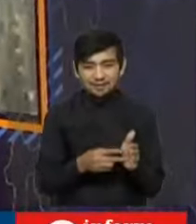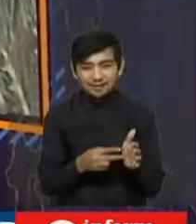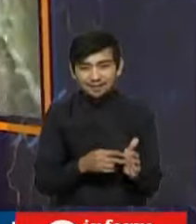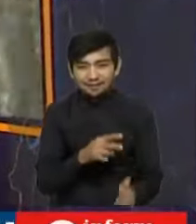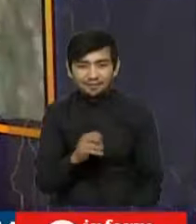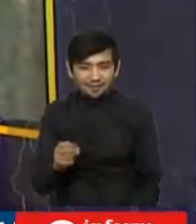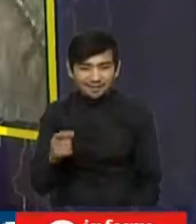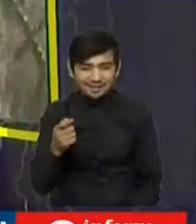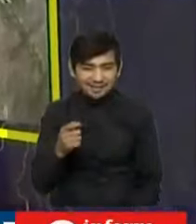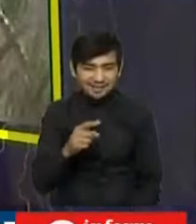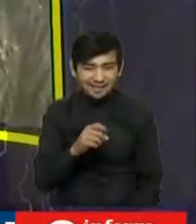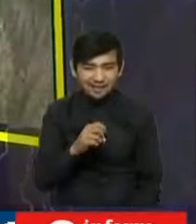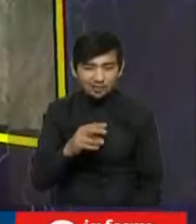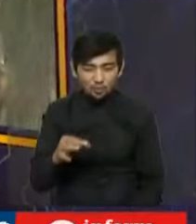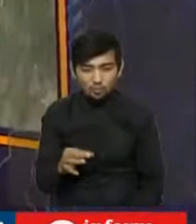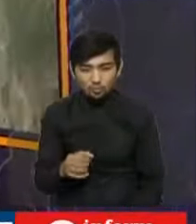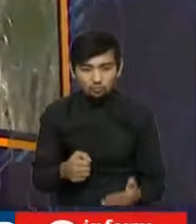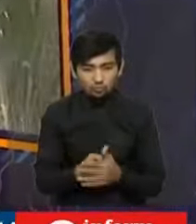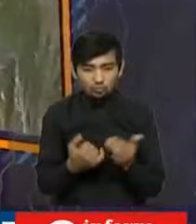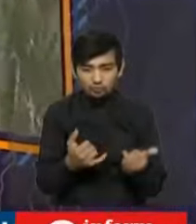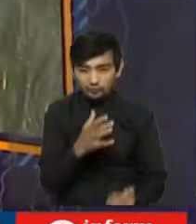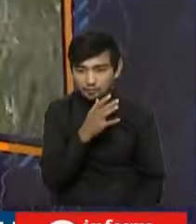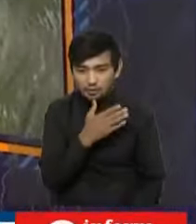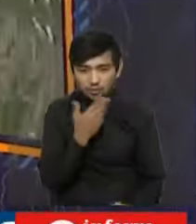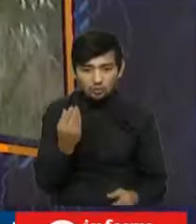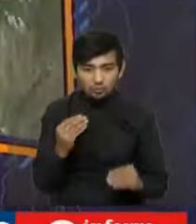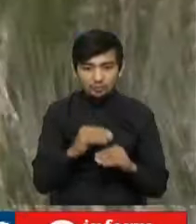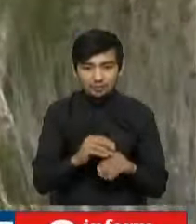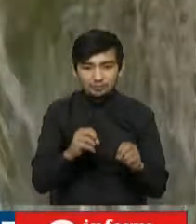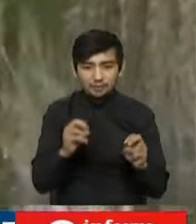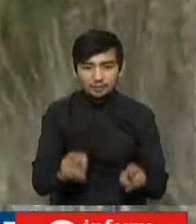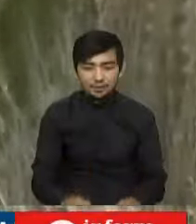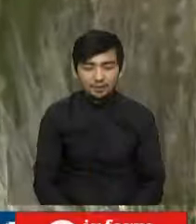пор не установлены. В ситуации разбирались наши корреспонденты.